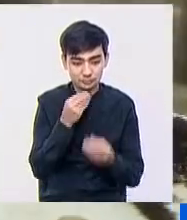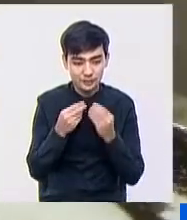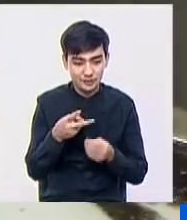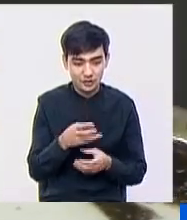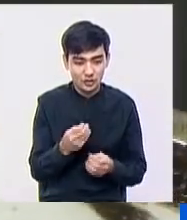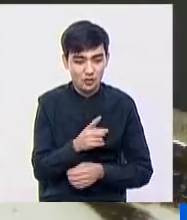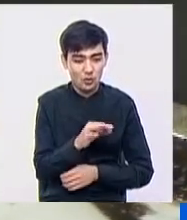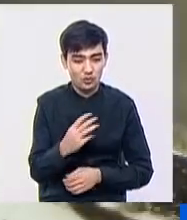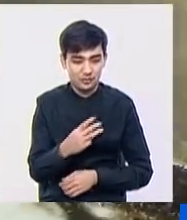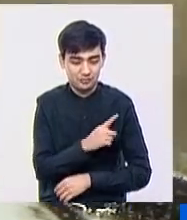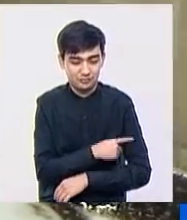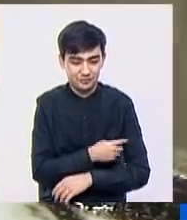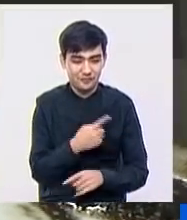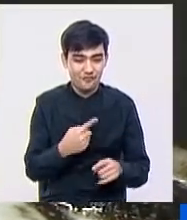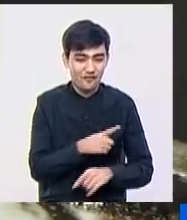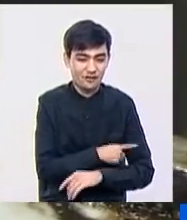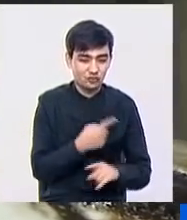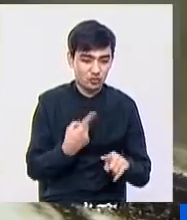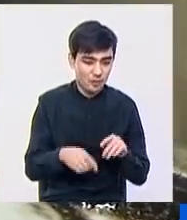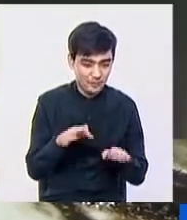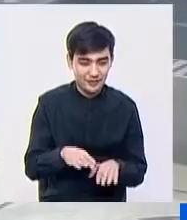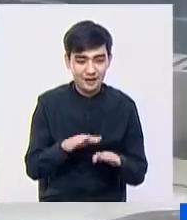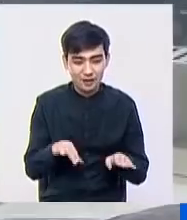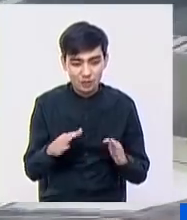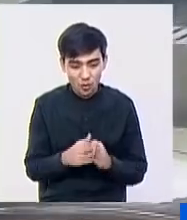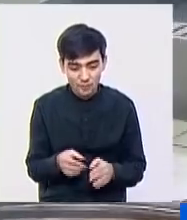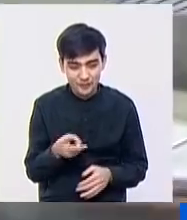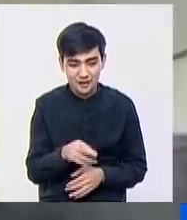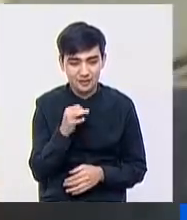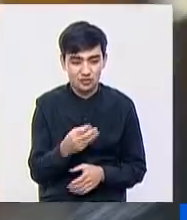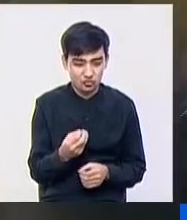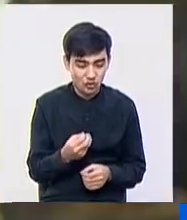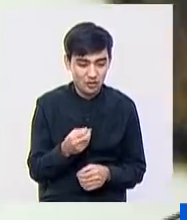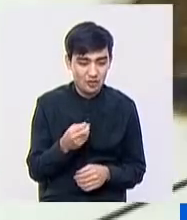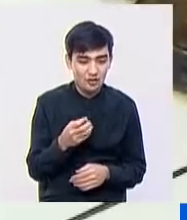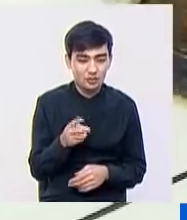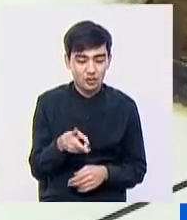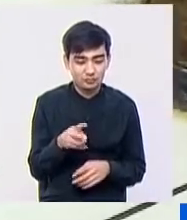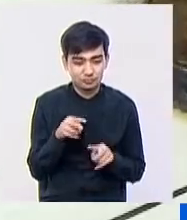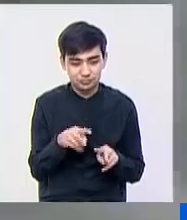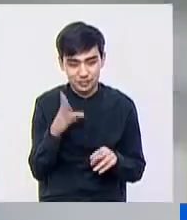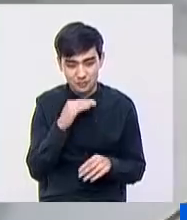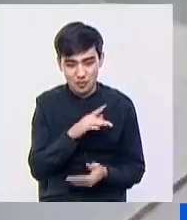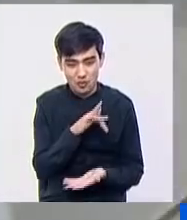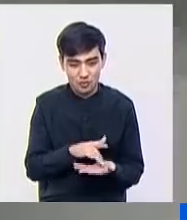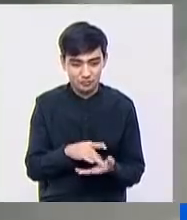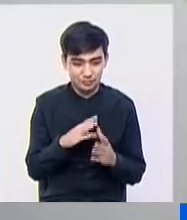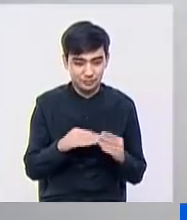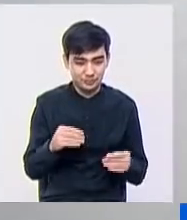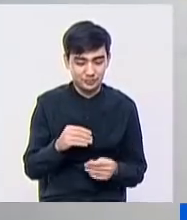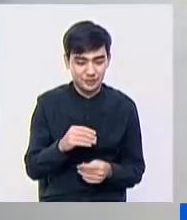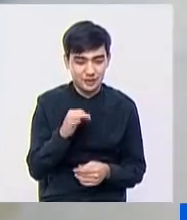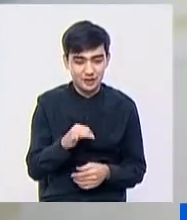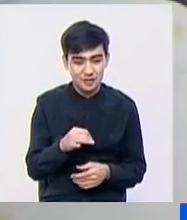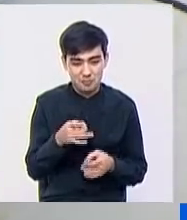сотрудников скорой помощи, врачей других медучреждений, для детских домов и, конечно, для тех, кто пытается охранять в нашем городе спокойствие.